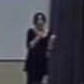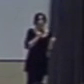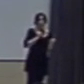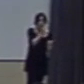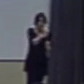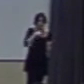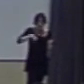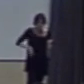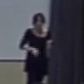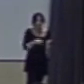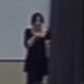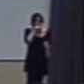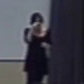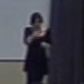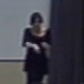aquí ara,